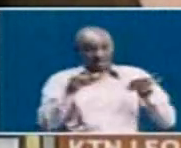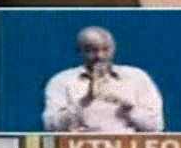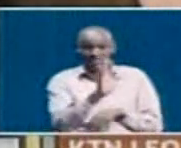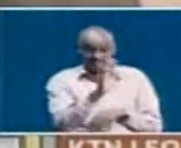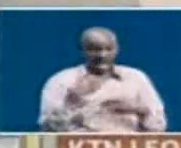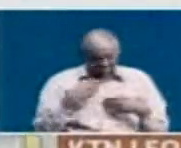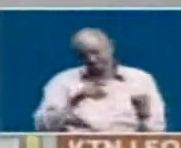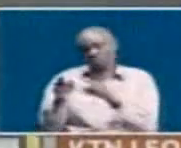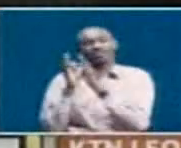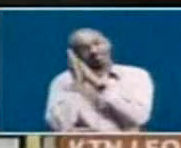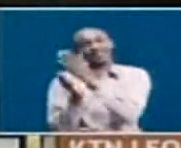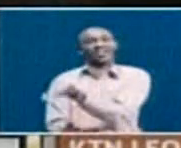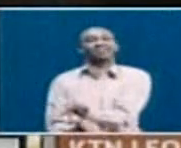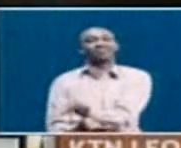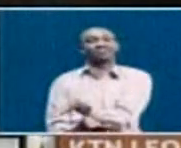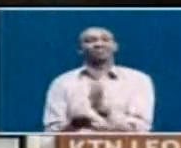wanaenda kulala.